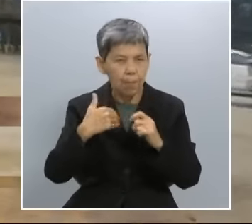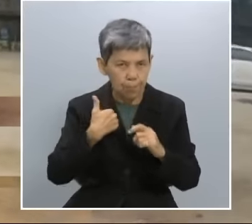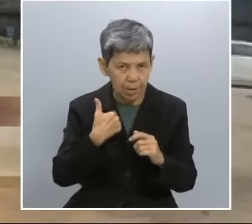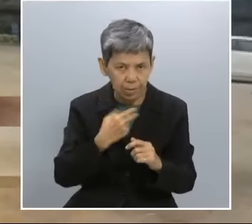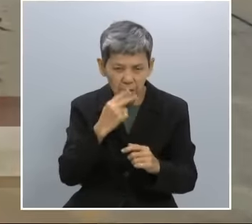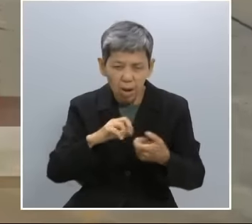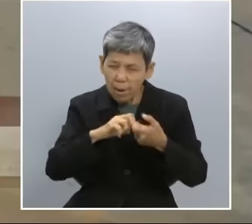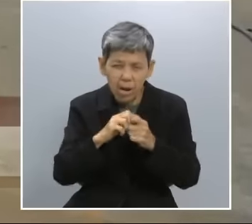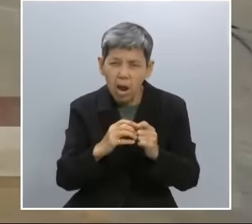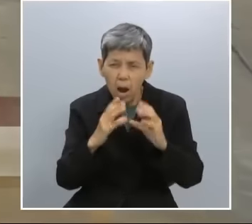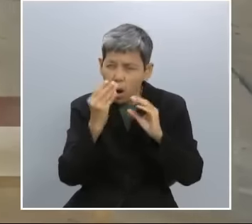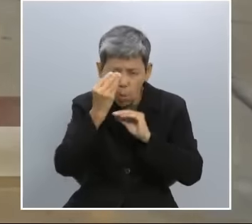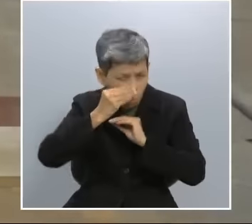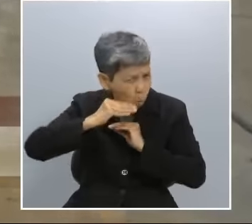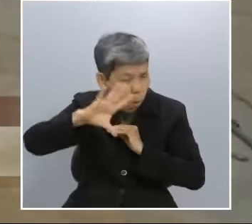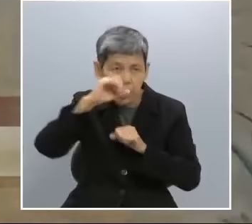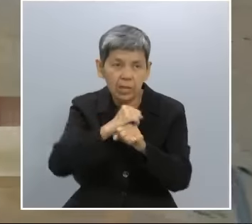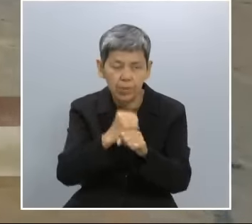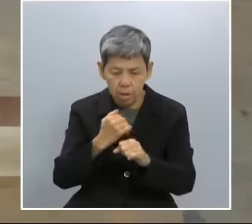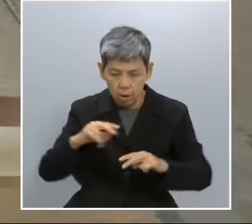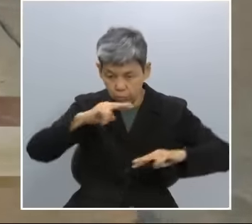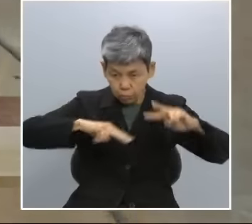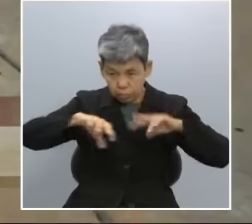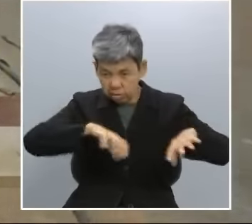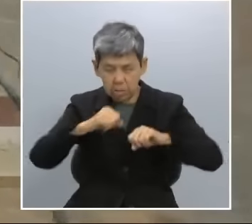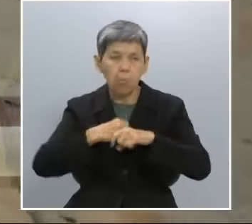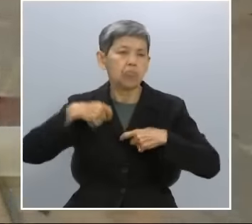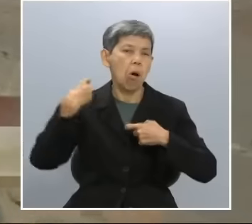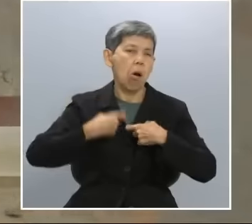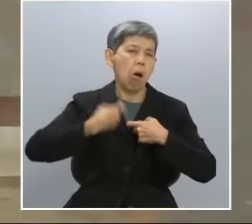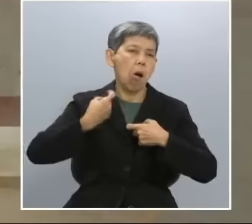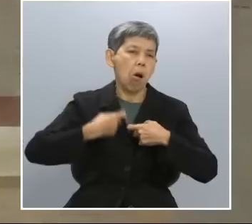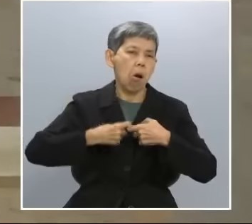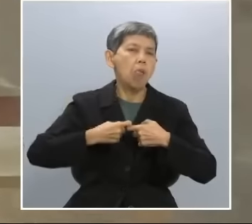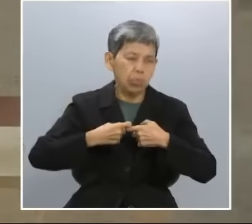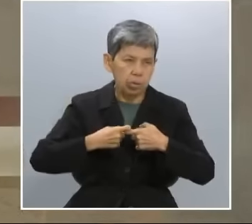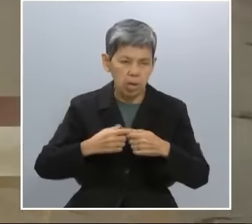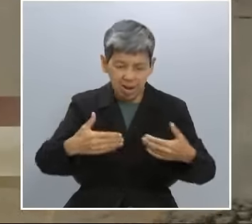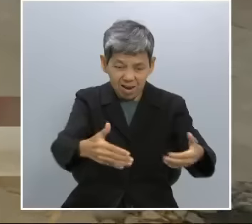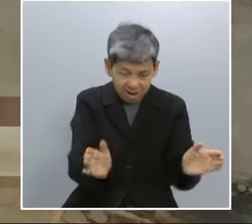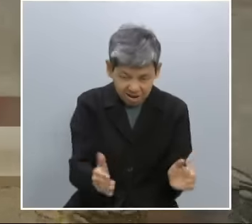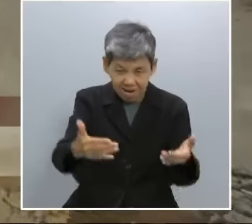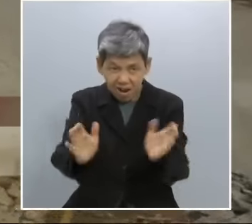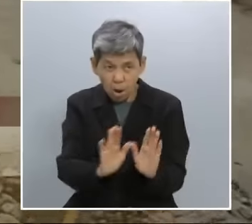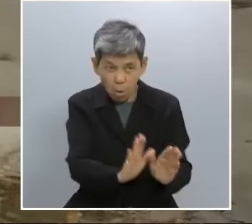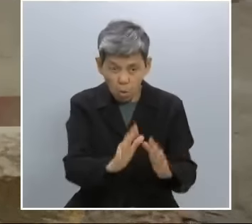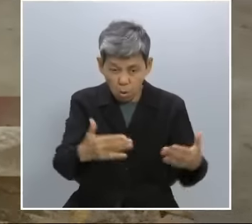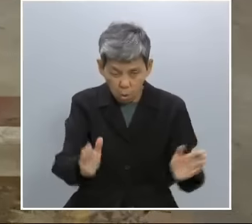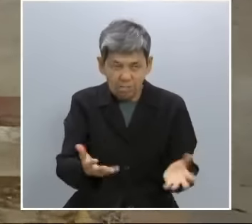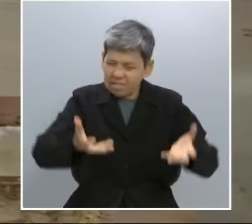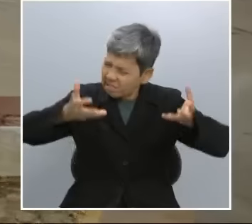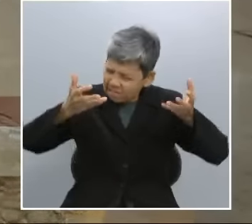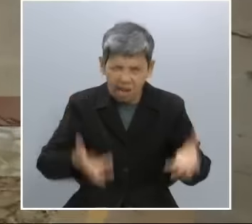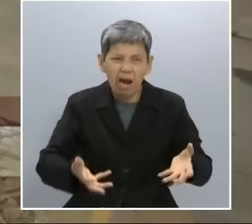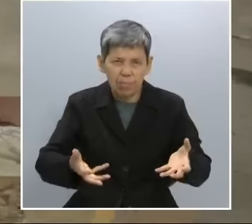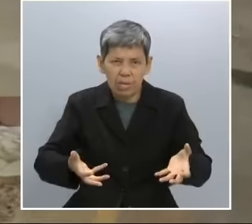ตลอดทั้งคืนการเข้าควบคุมไปด้วยความยากลำบากเพราะ ถังบรรจุกากสารเคมีแต่ละถังมีน้ำหนักมากค่ะ